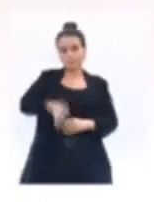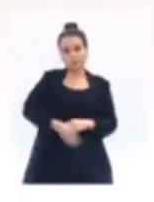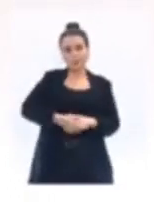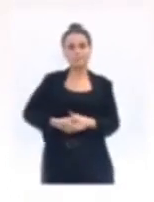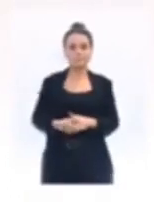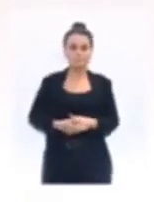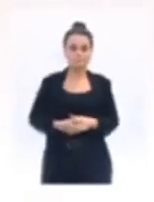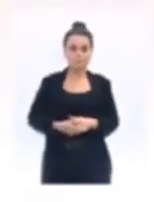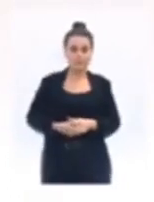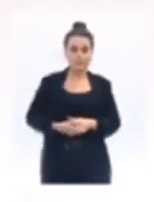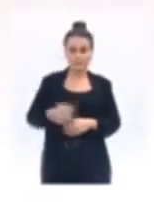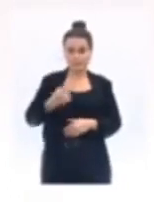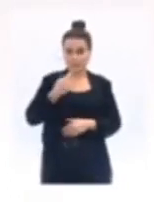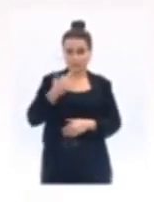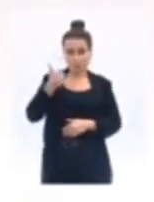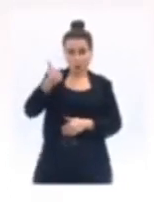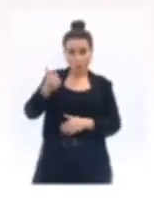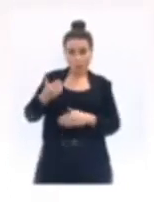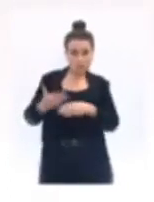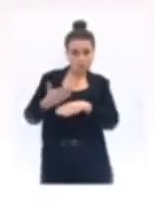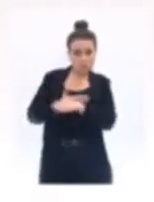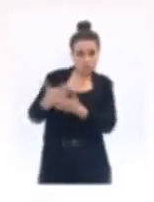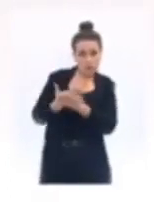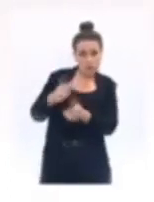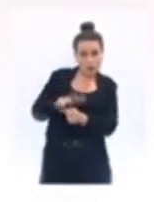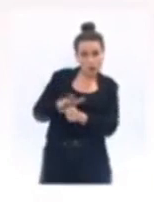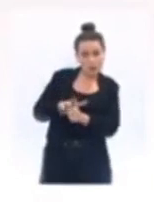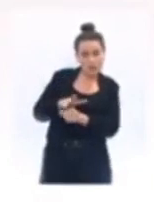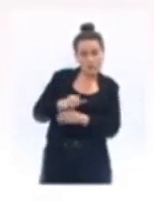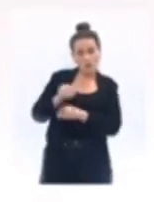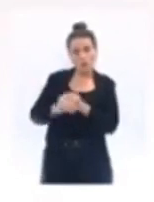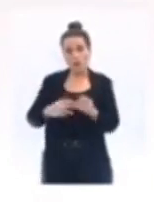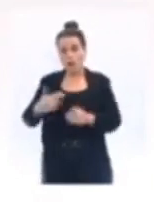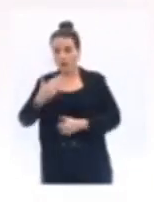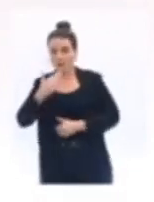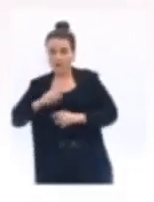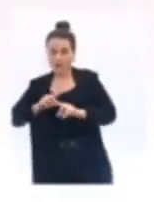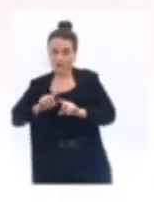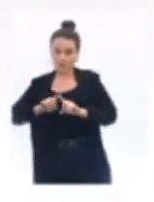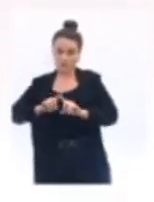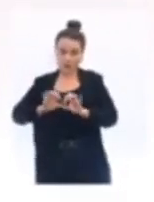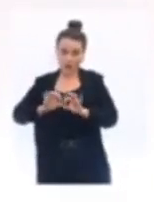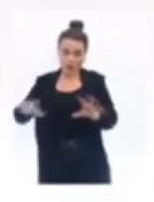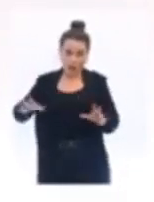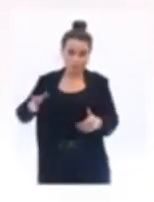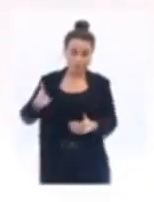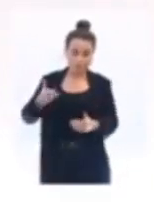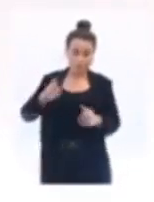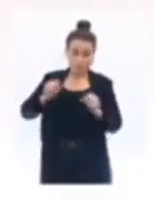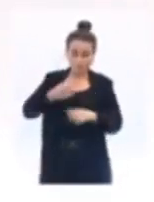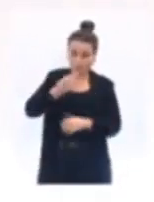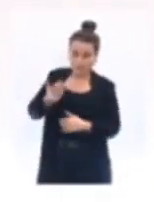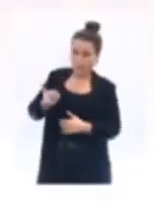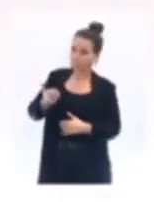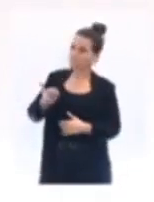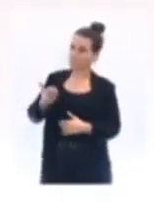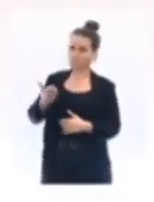une stratégie qui a été expliquée, qui a été décrite. Le dernier vecteur en a été le